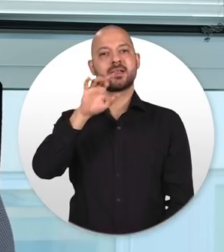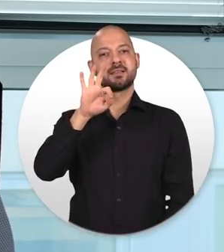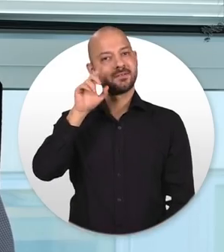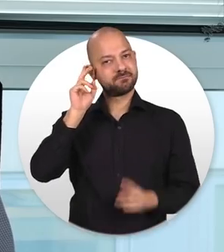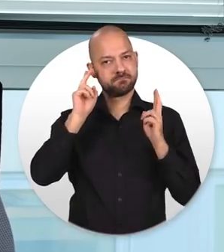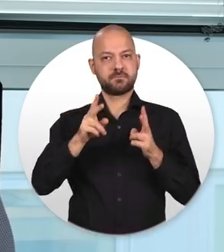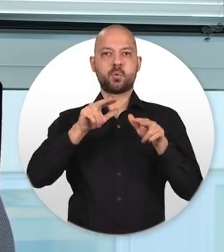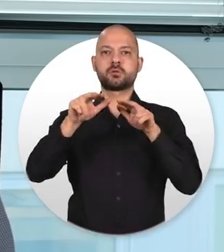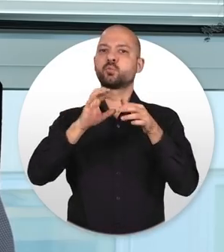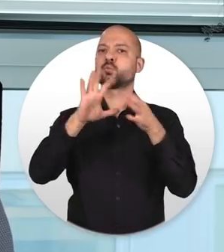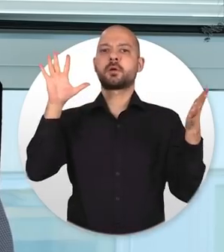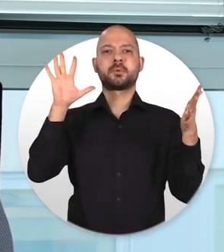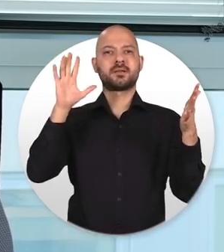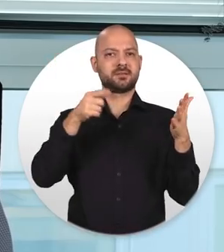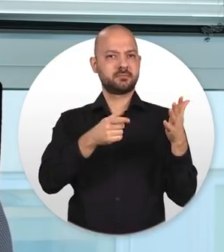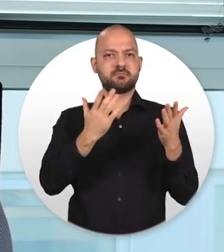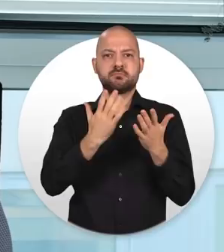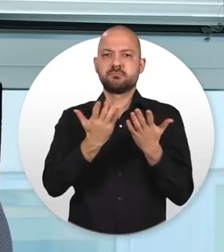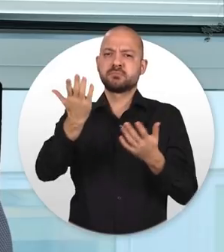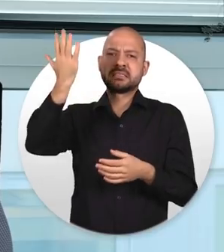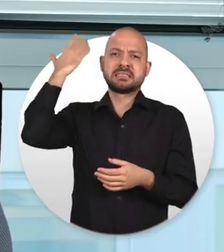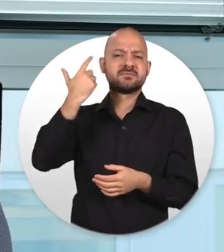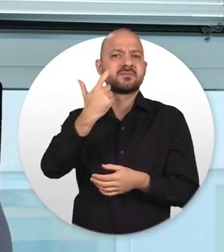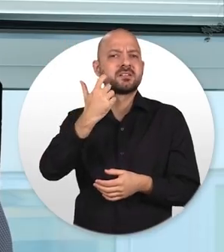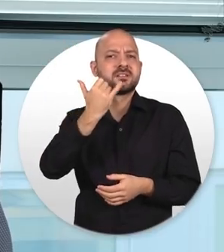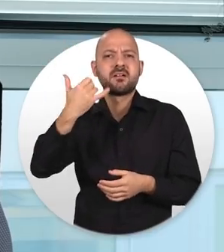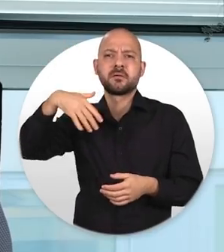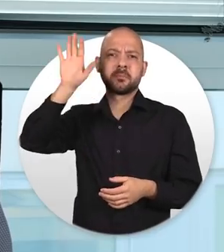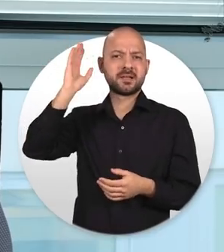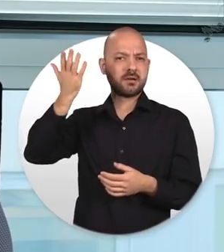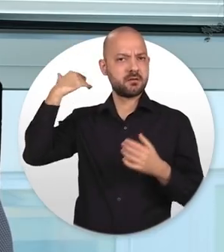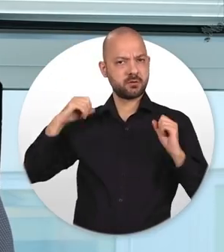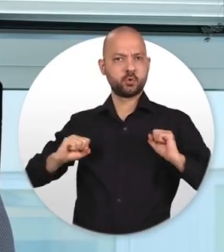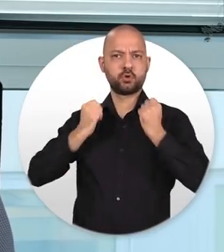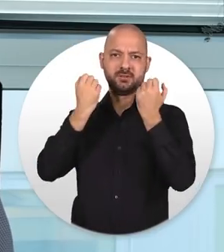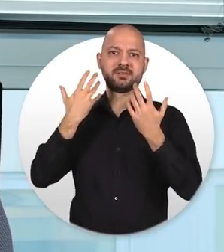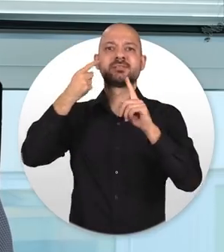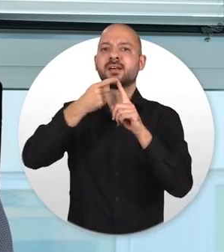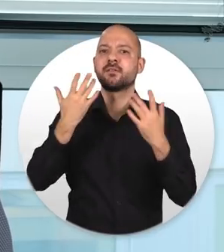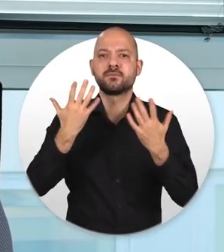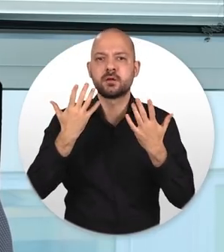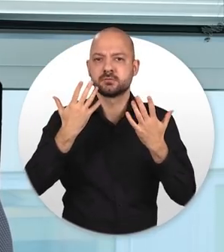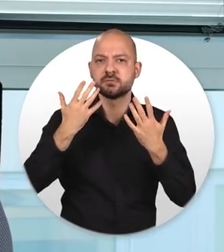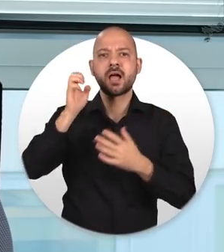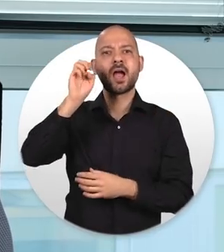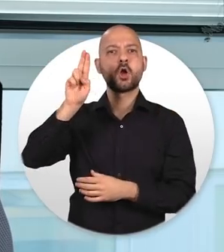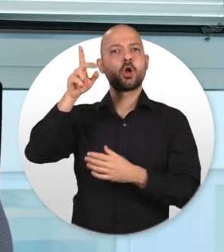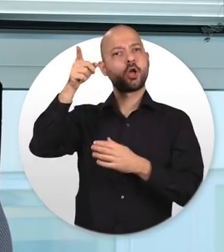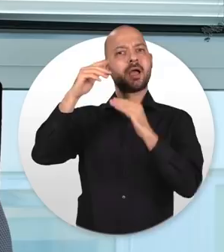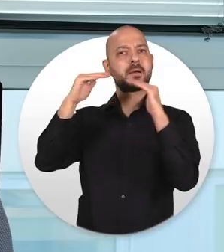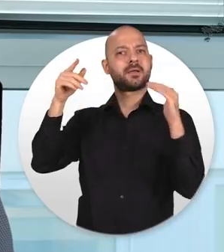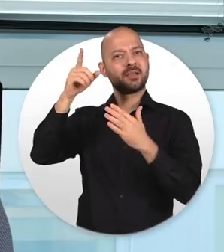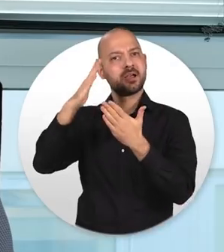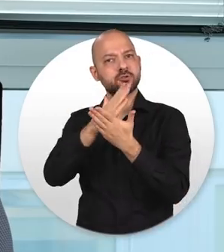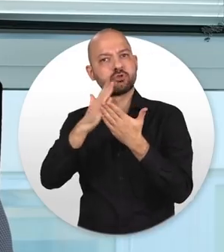Den EDF als eine unabhängige Organisation, die für über 20 Jahre gegründet wurde, mit dem Ziel, dass Decisionen auf